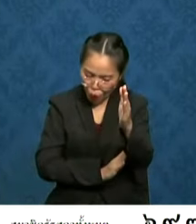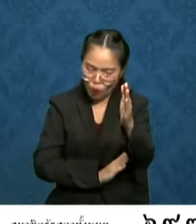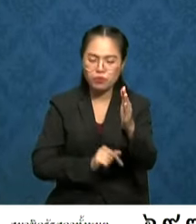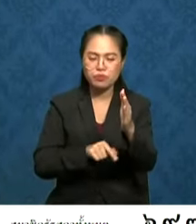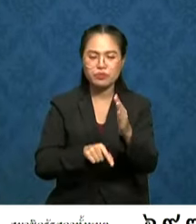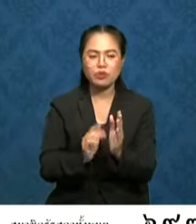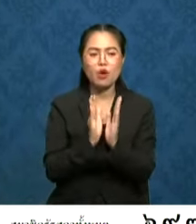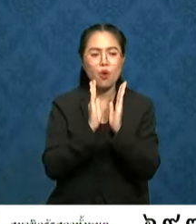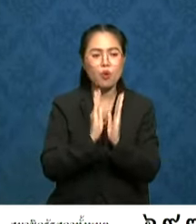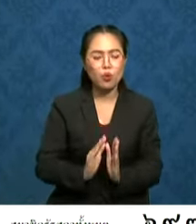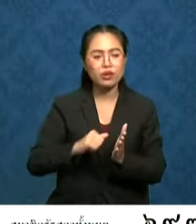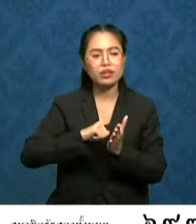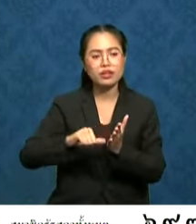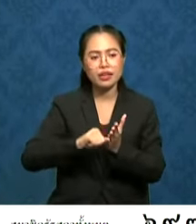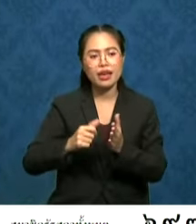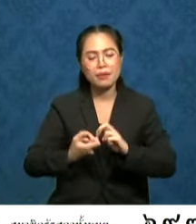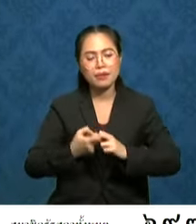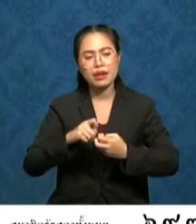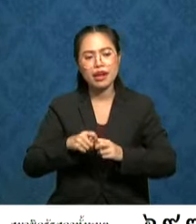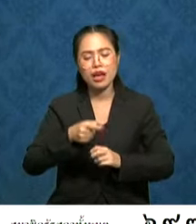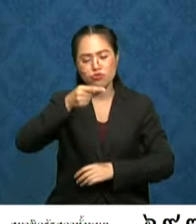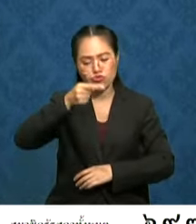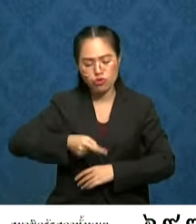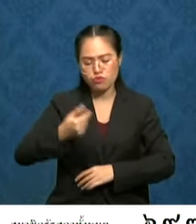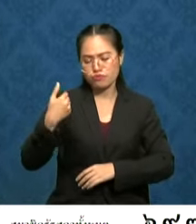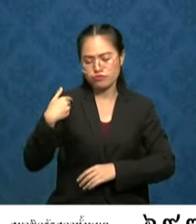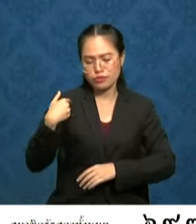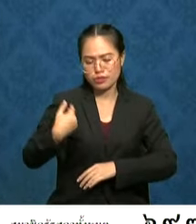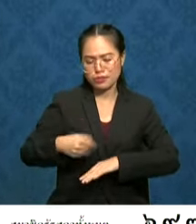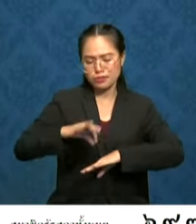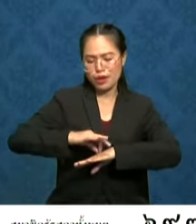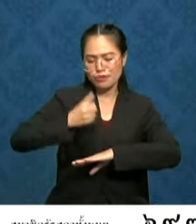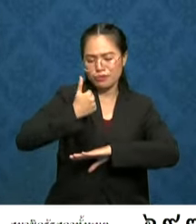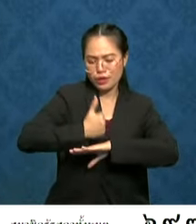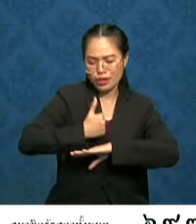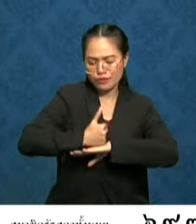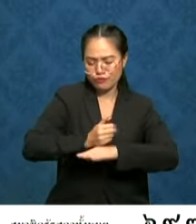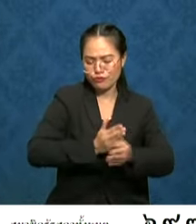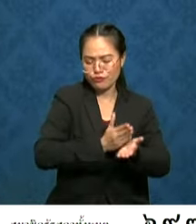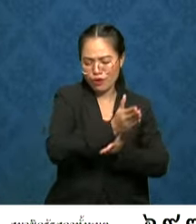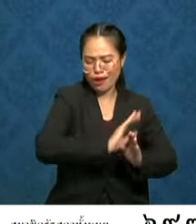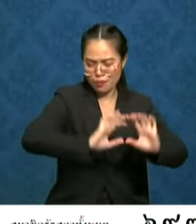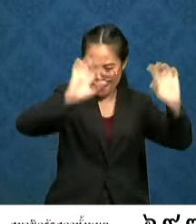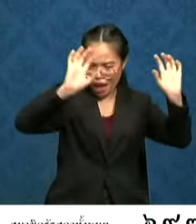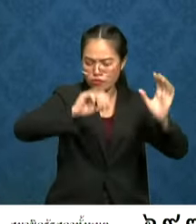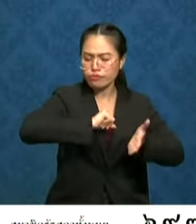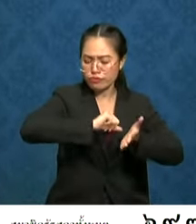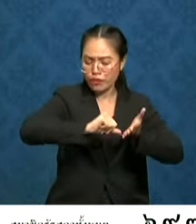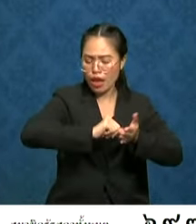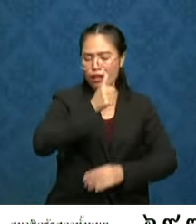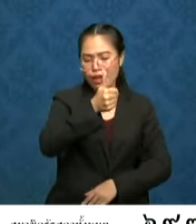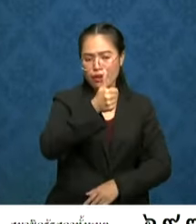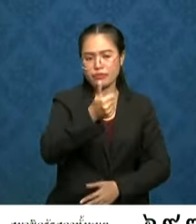ที่จะมาแก้ไขปัญหาเหล่านี้ได้ก็จะต้องมีอำนาจรัฐนั่นก็คือรัฐบาลไม่ว่าจะ